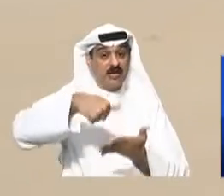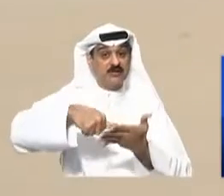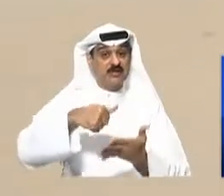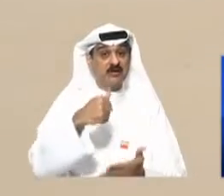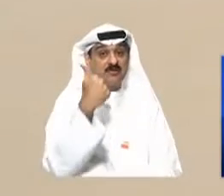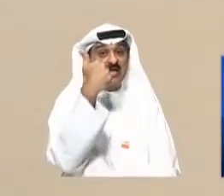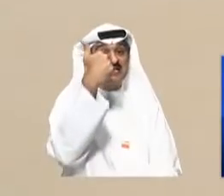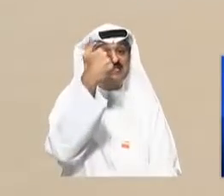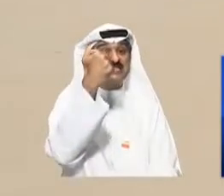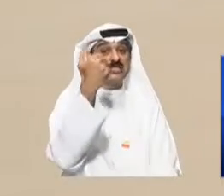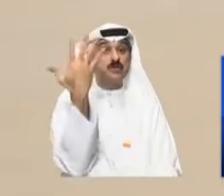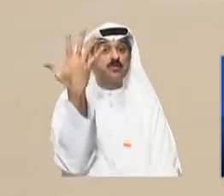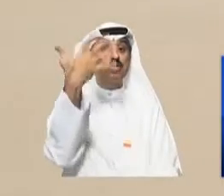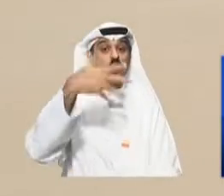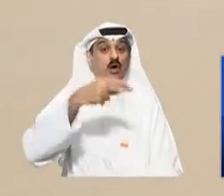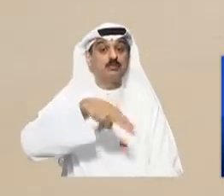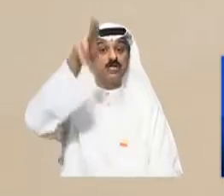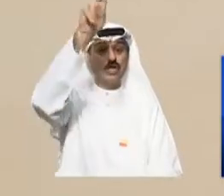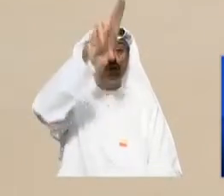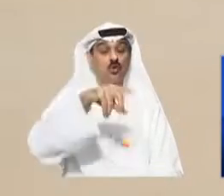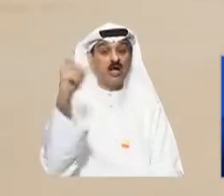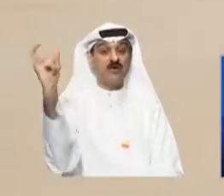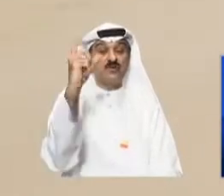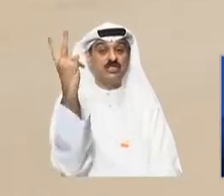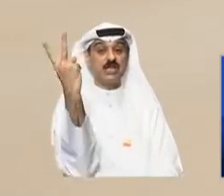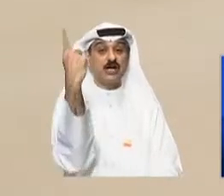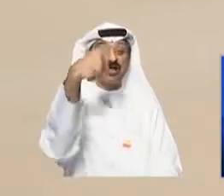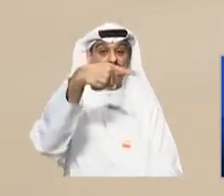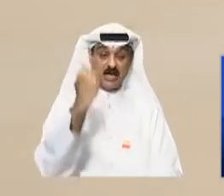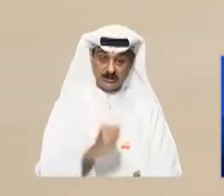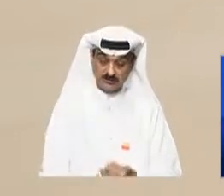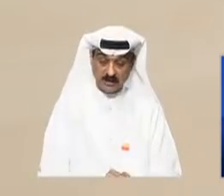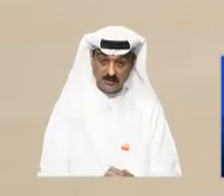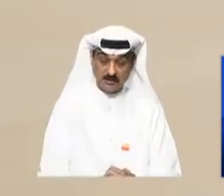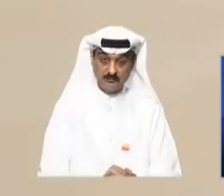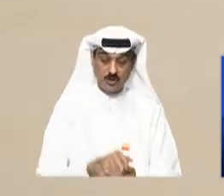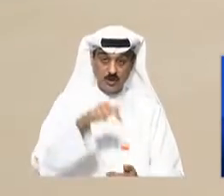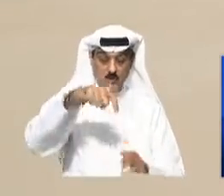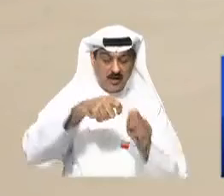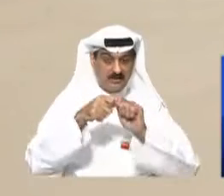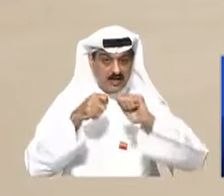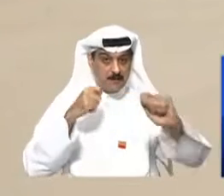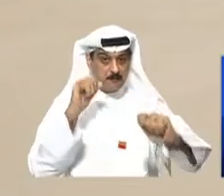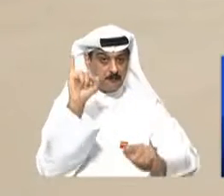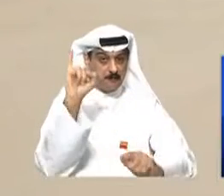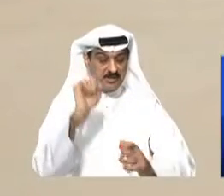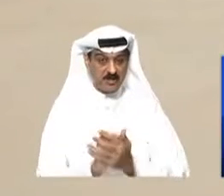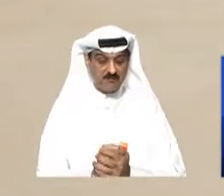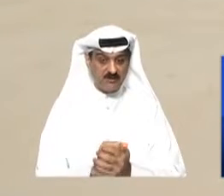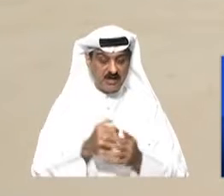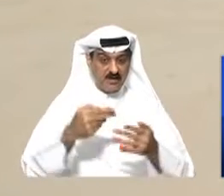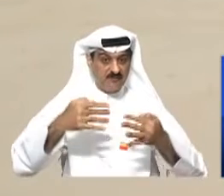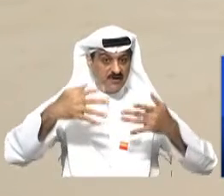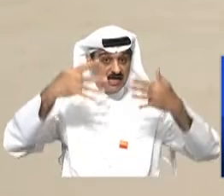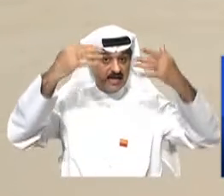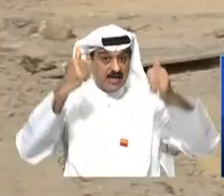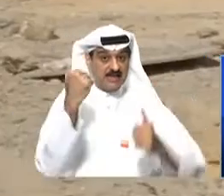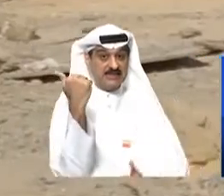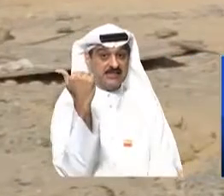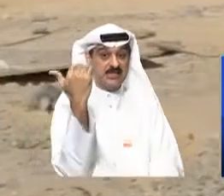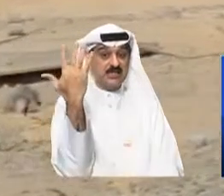دولار خلال ديسمبر المقبل كما سيباع الطن المتري الواحد من غاز البيوتان ايضا ب